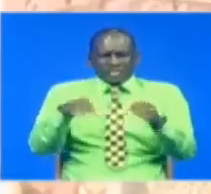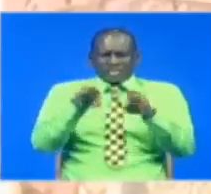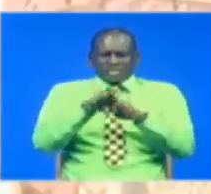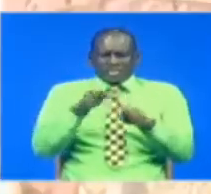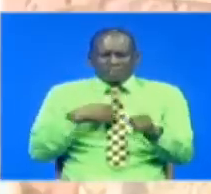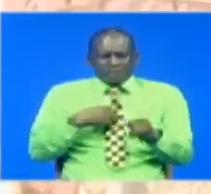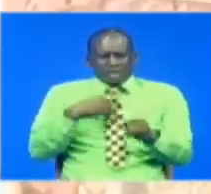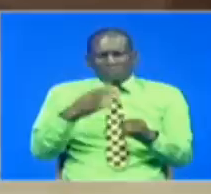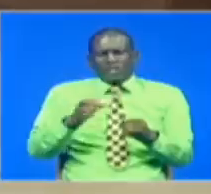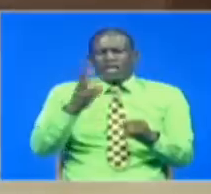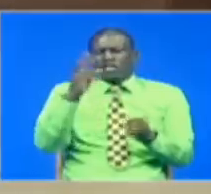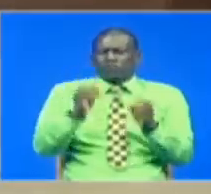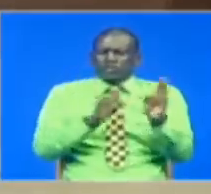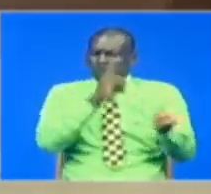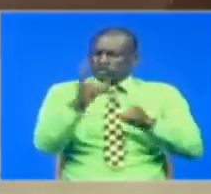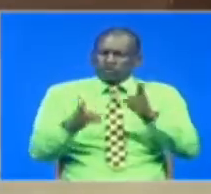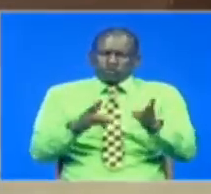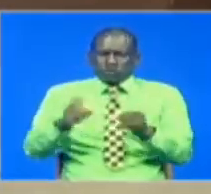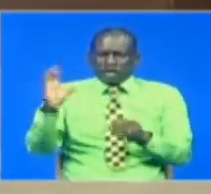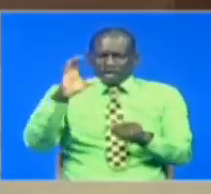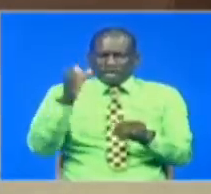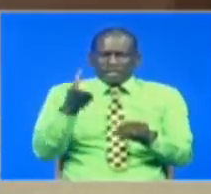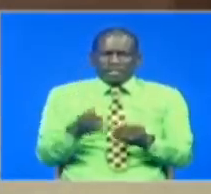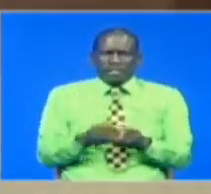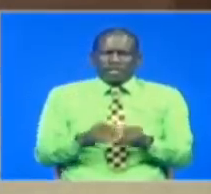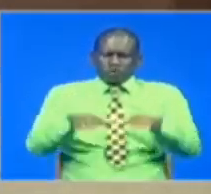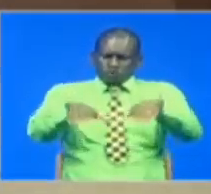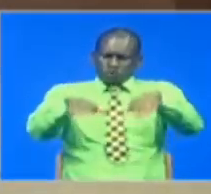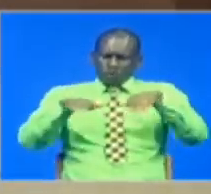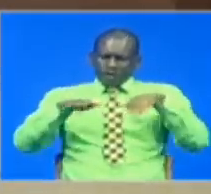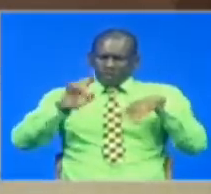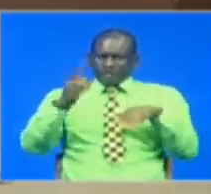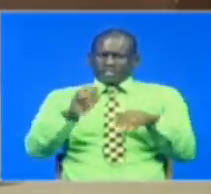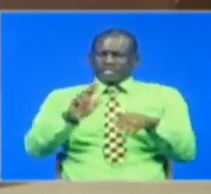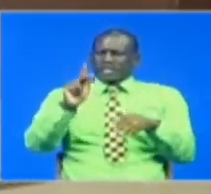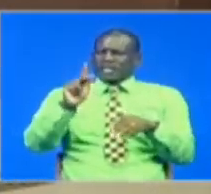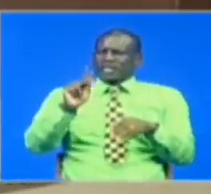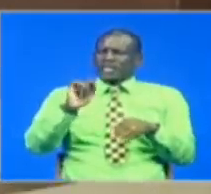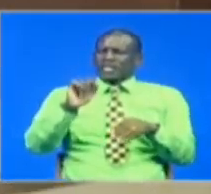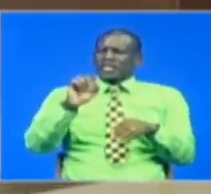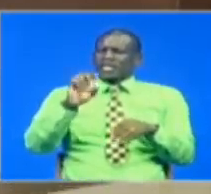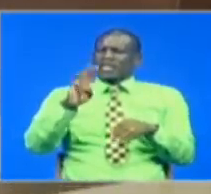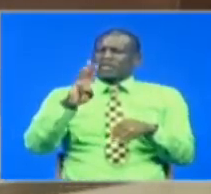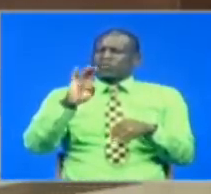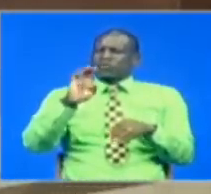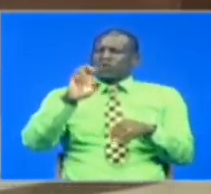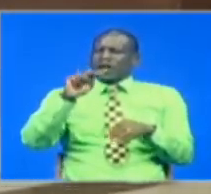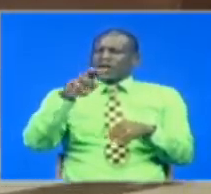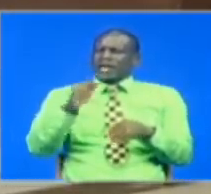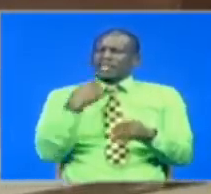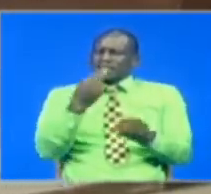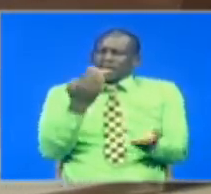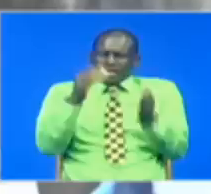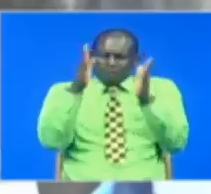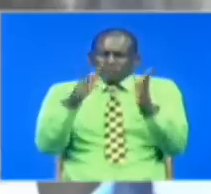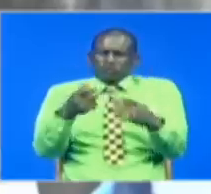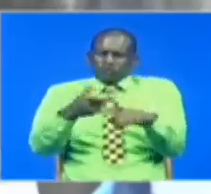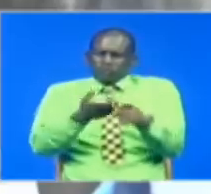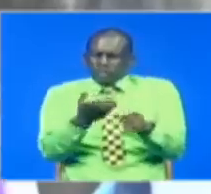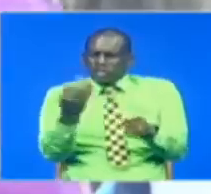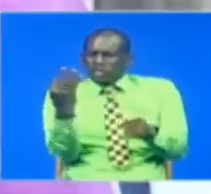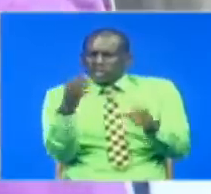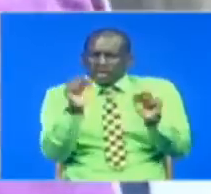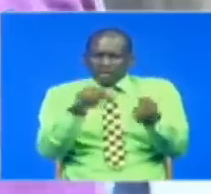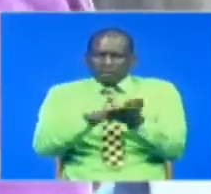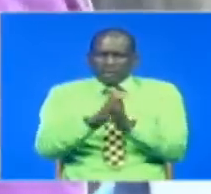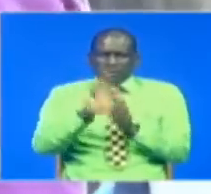debe 2022. Hold your horses, Mutua. Kibwana just said any among you three can be president, you know. Na ye